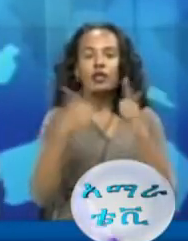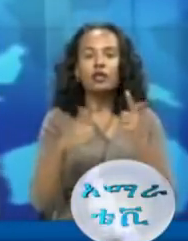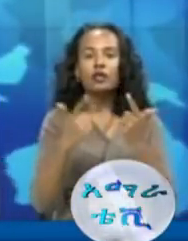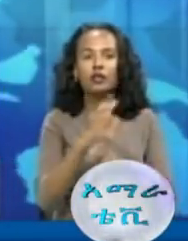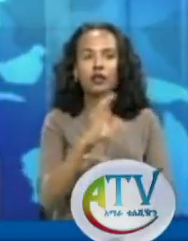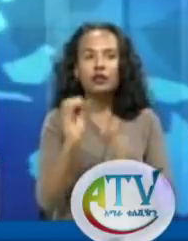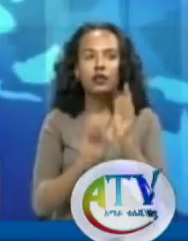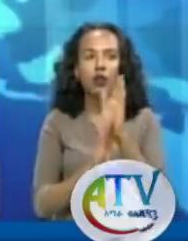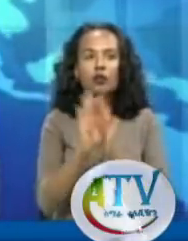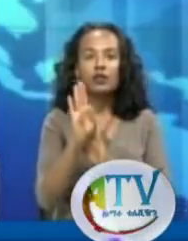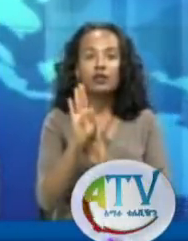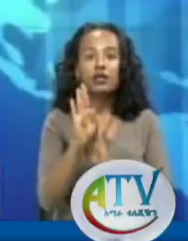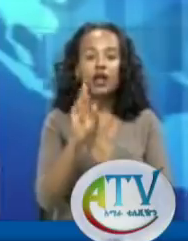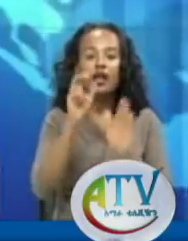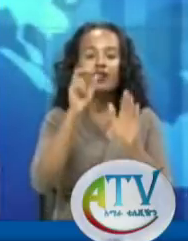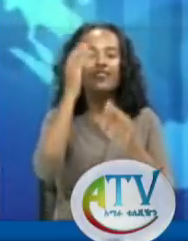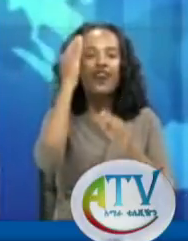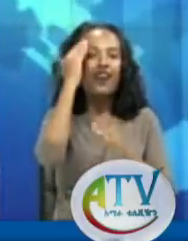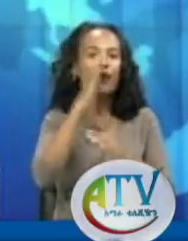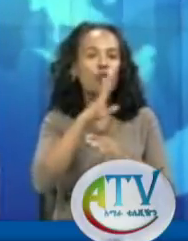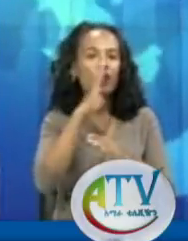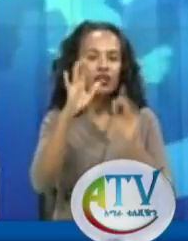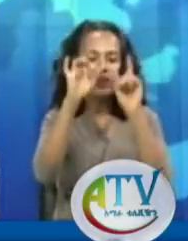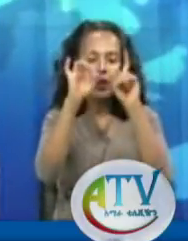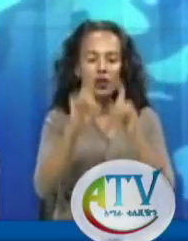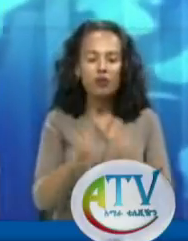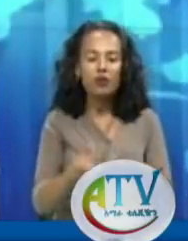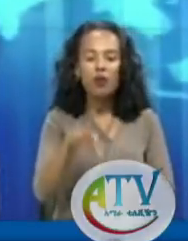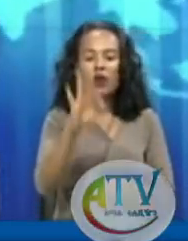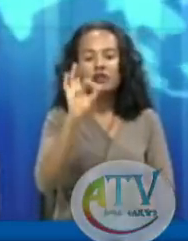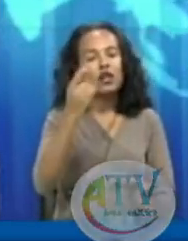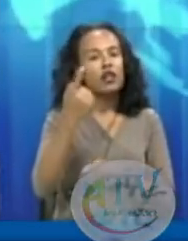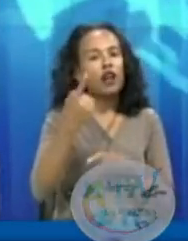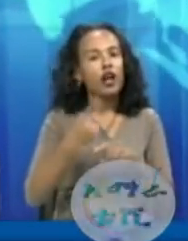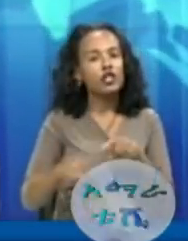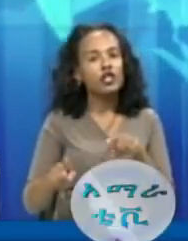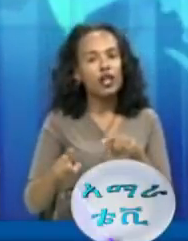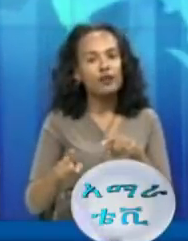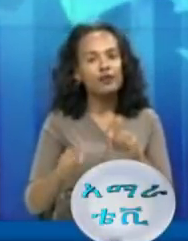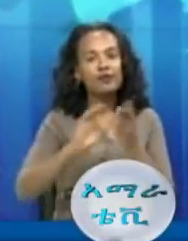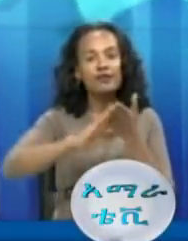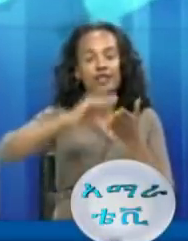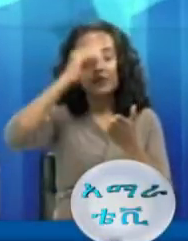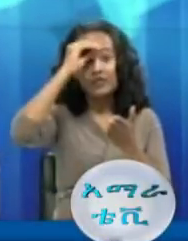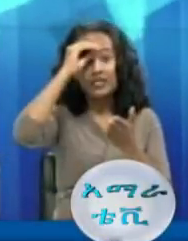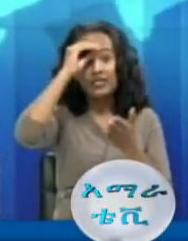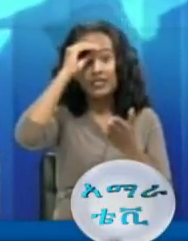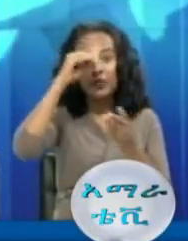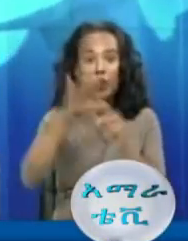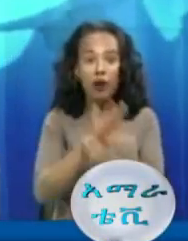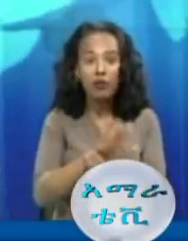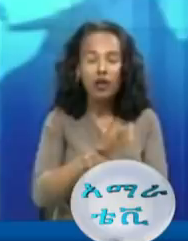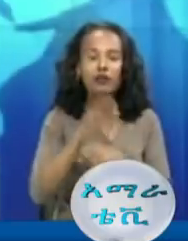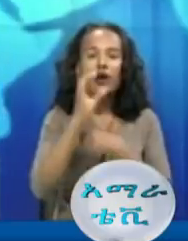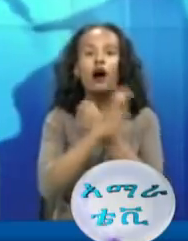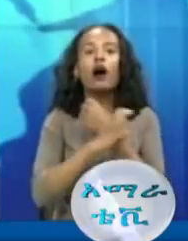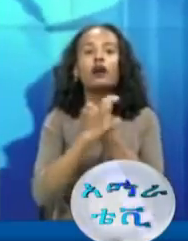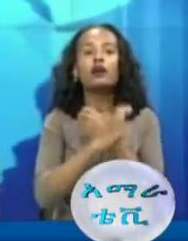እድገትና ብልጽግናን ያለ እውቀትና ምርምር ማስገኘት አይቻልም። ትምህርትን ማብቃት